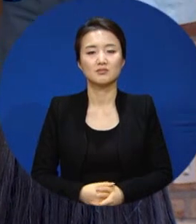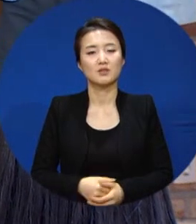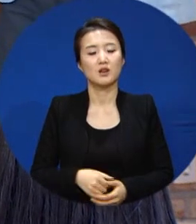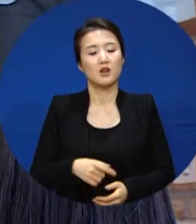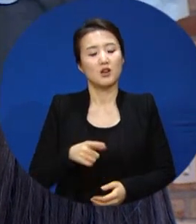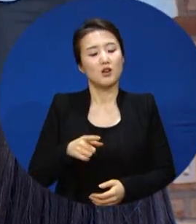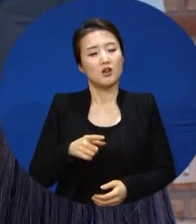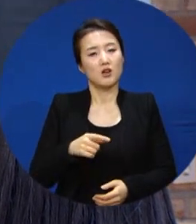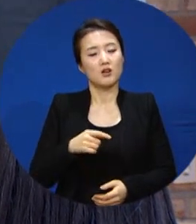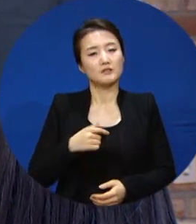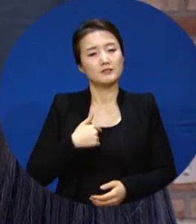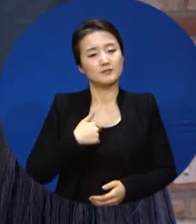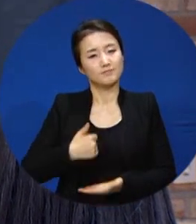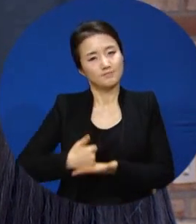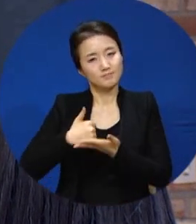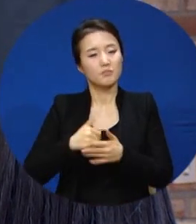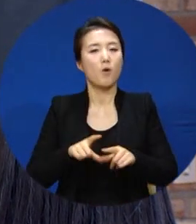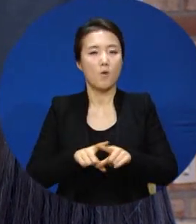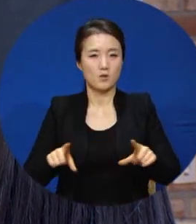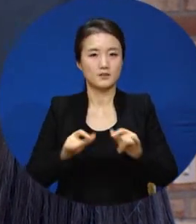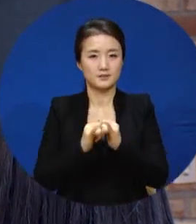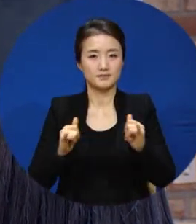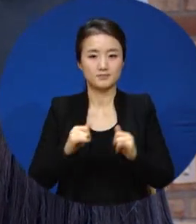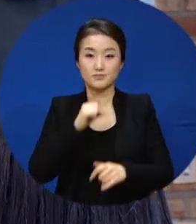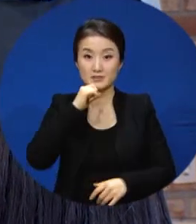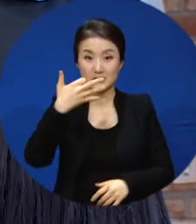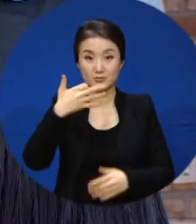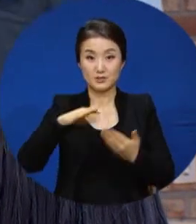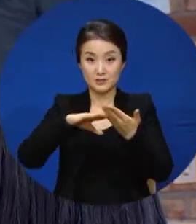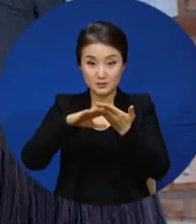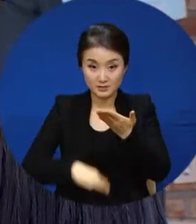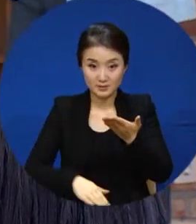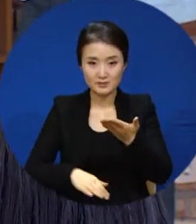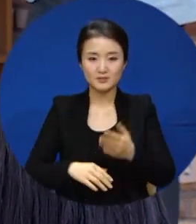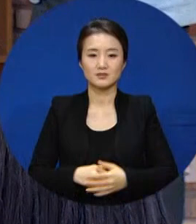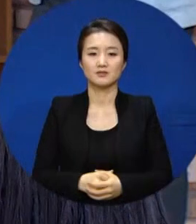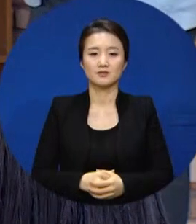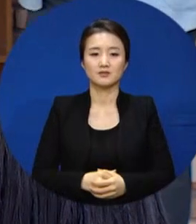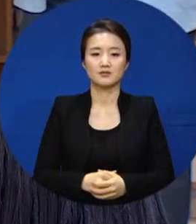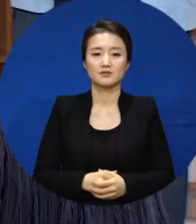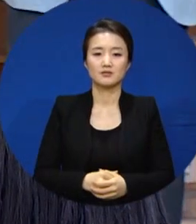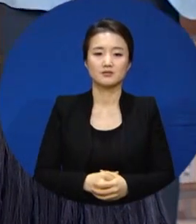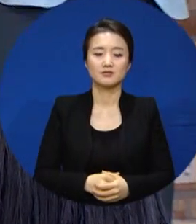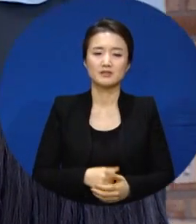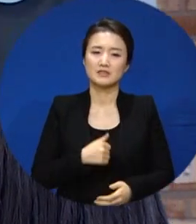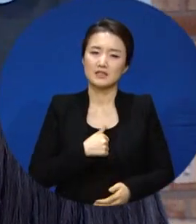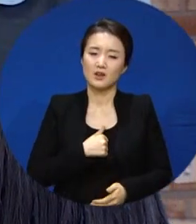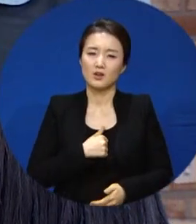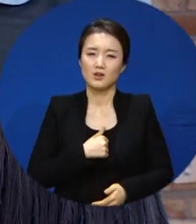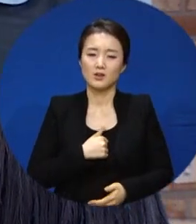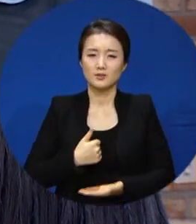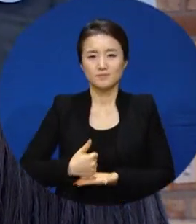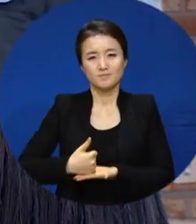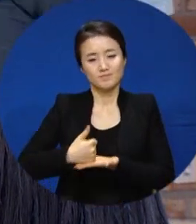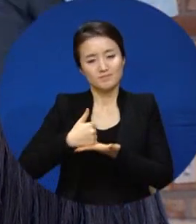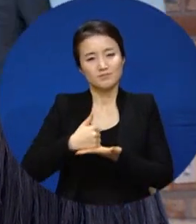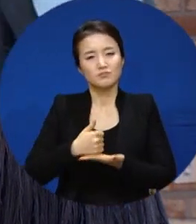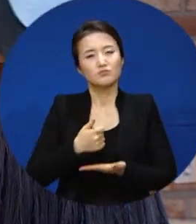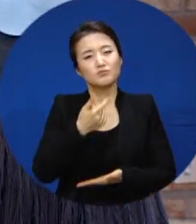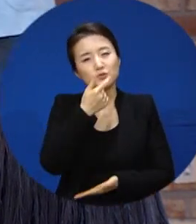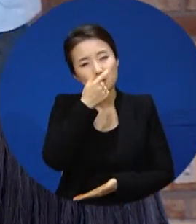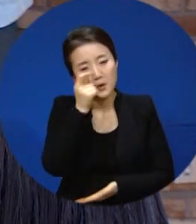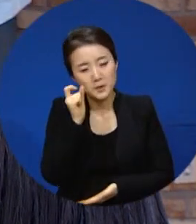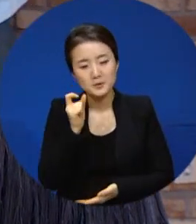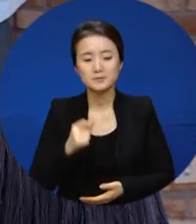꼭 79점 이하 아 저분은 자존감이 약간 낮은 상태입니다 그래서 우리가